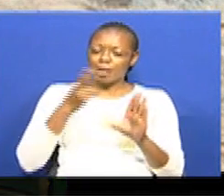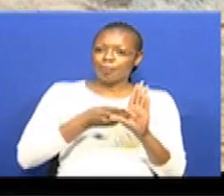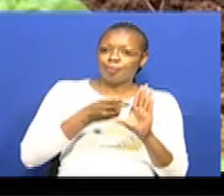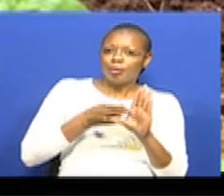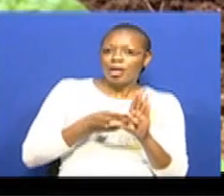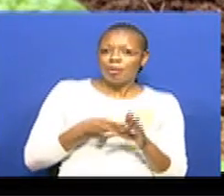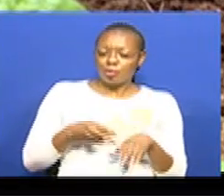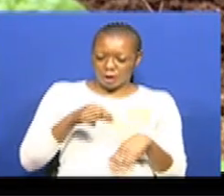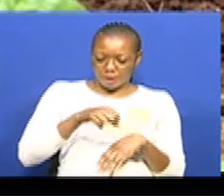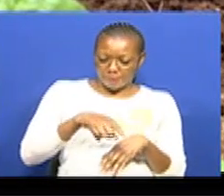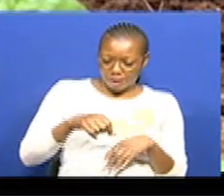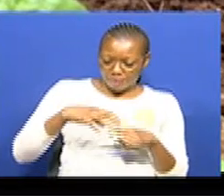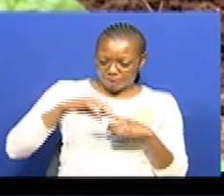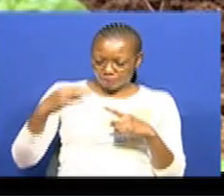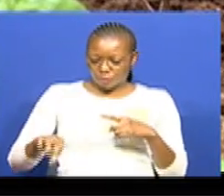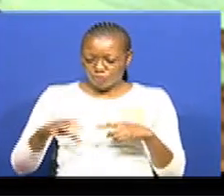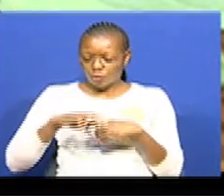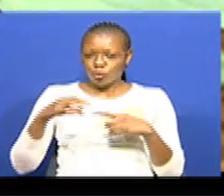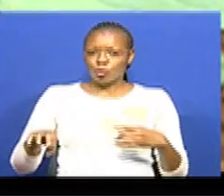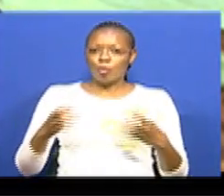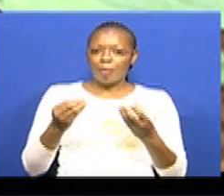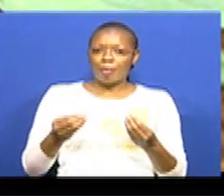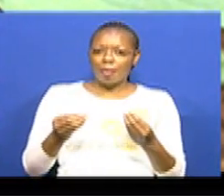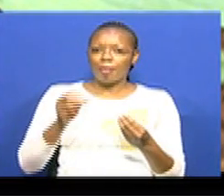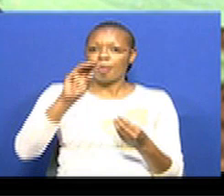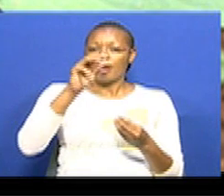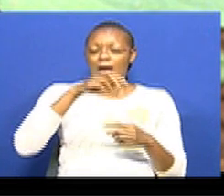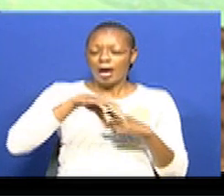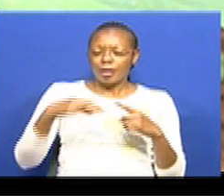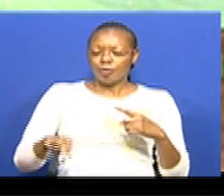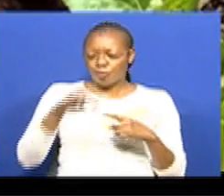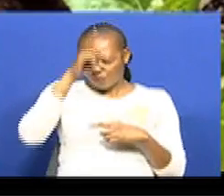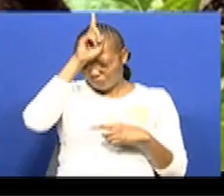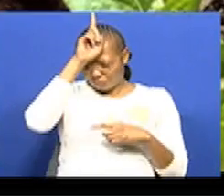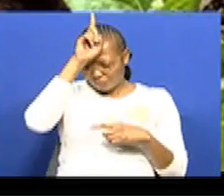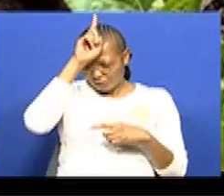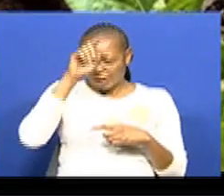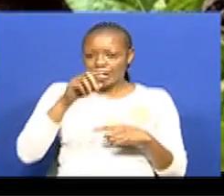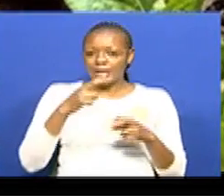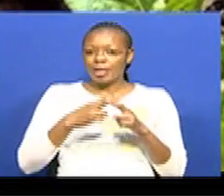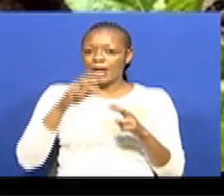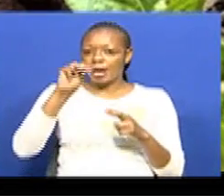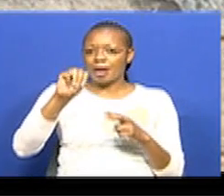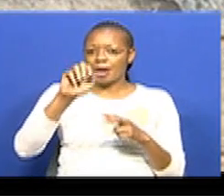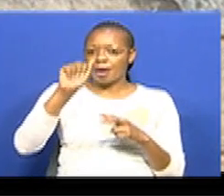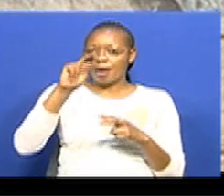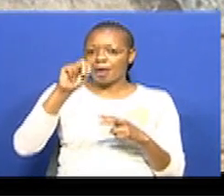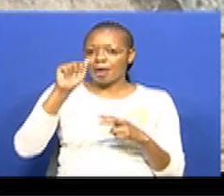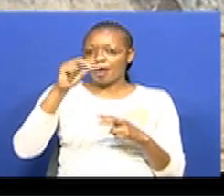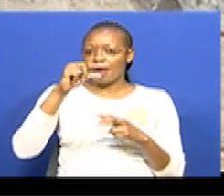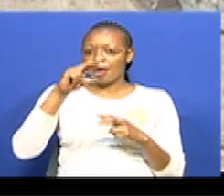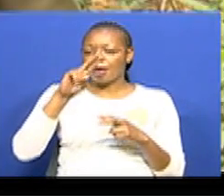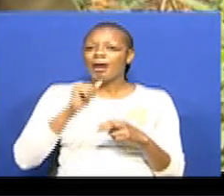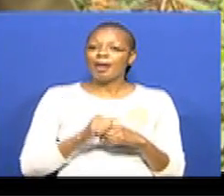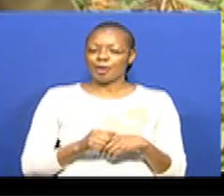garden last week. I grew spinach, sukuma wiki and manago. I also do that because I don't want to be